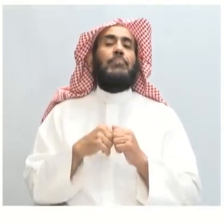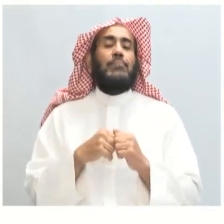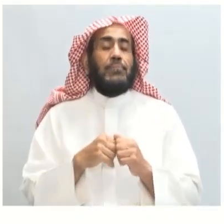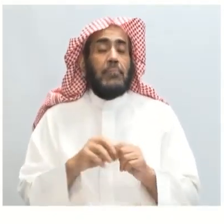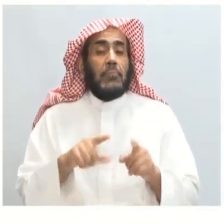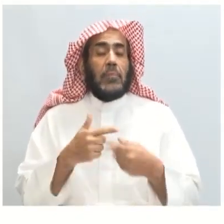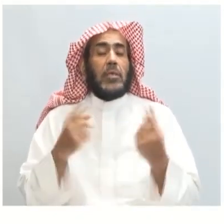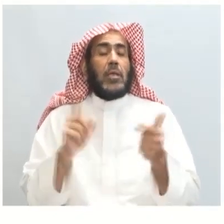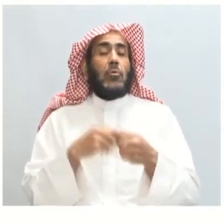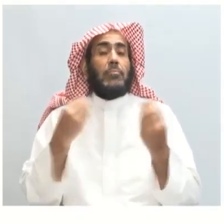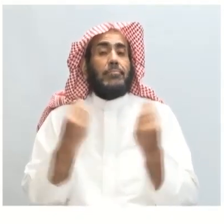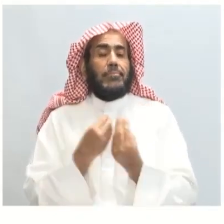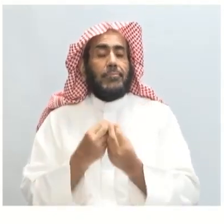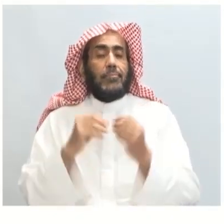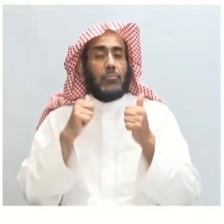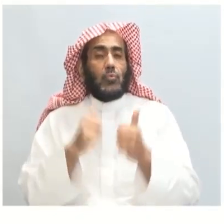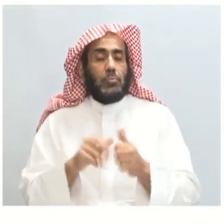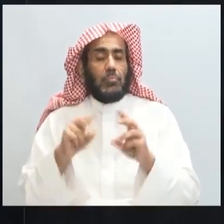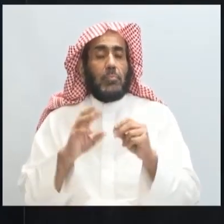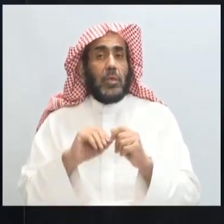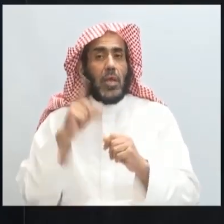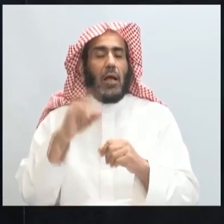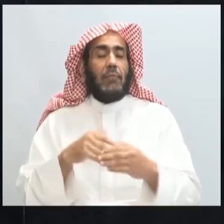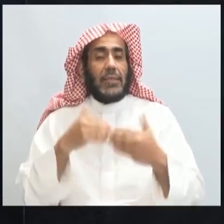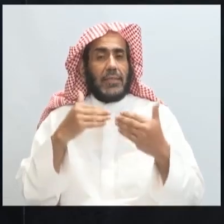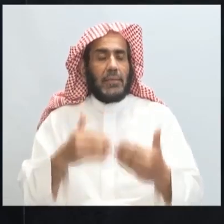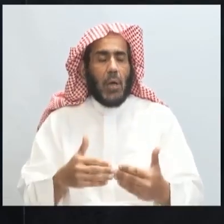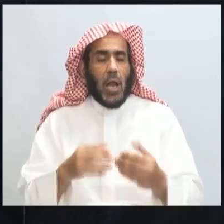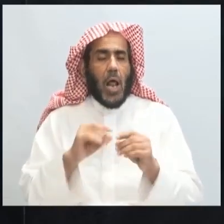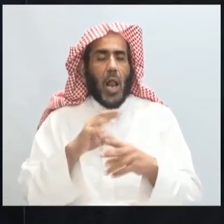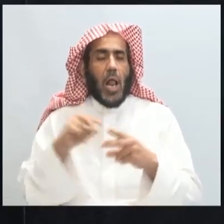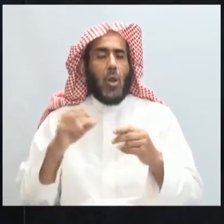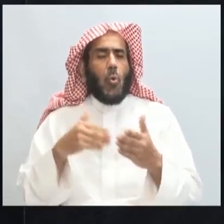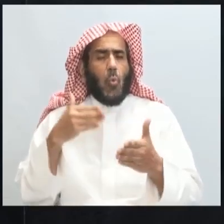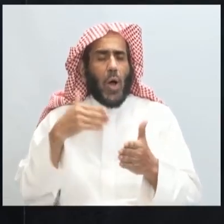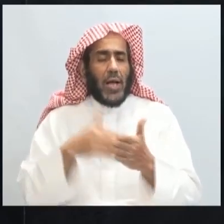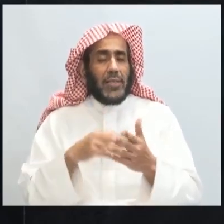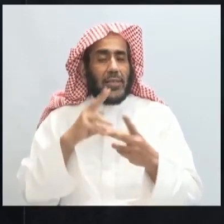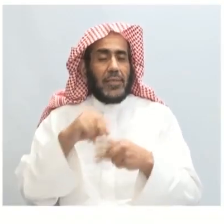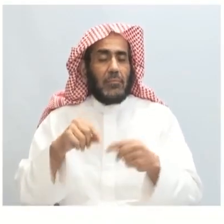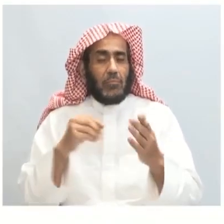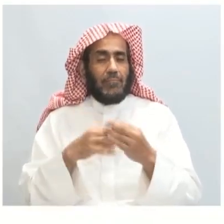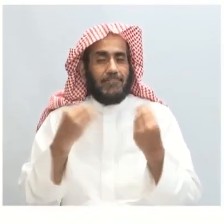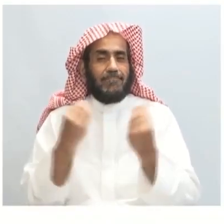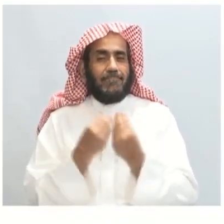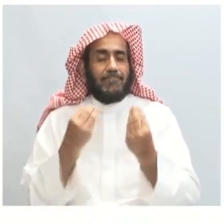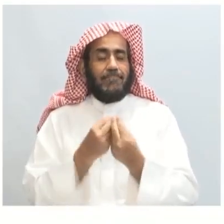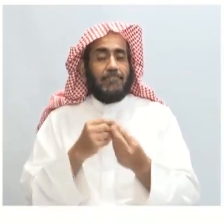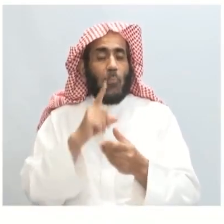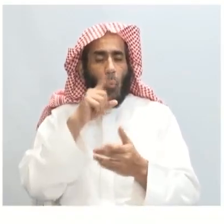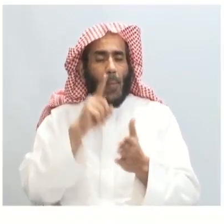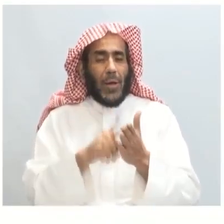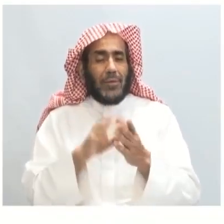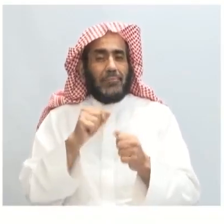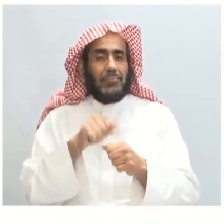نبدا انا وانتم طلابي وطالبات باذن الله في استكمال الحل وحتى نستكمل انا وانتم يجب ماذا